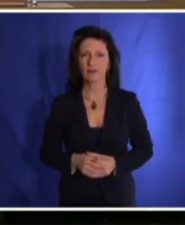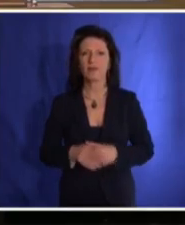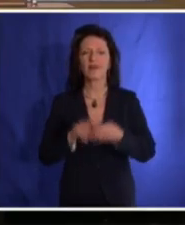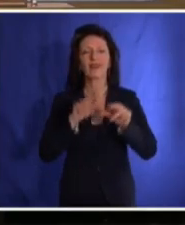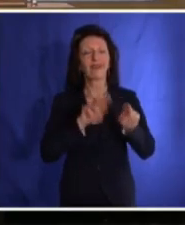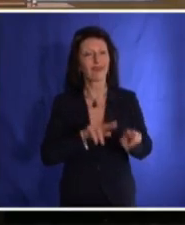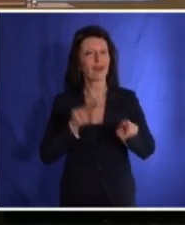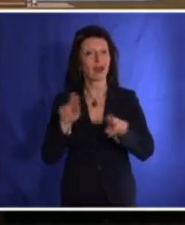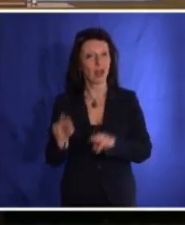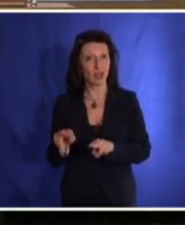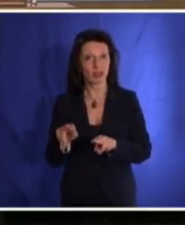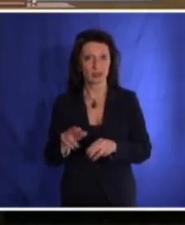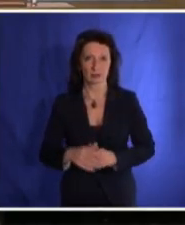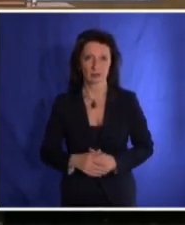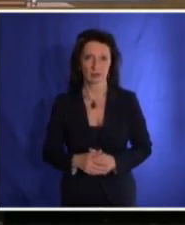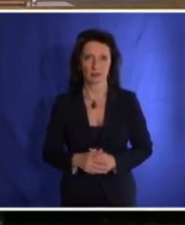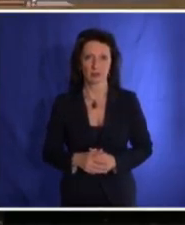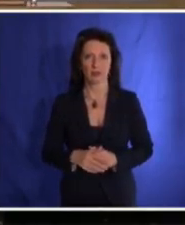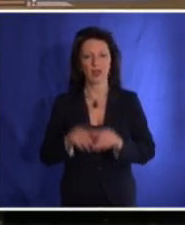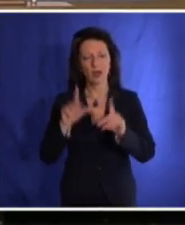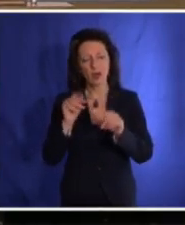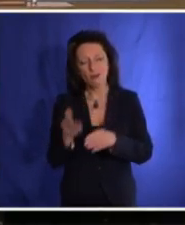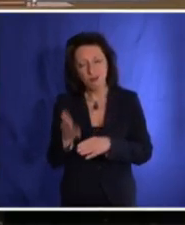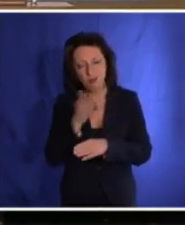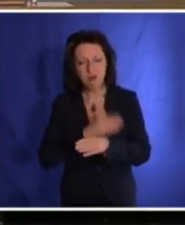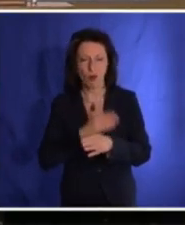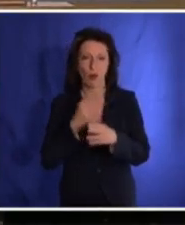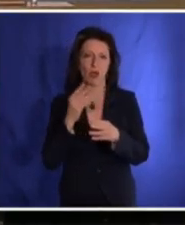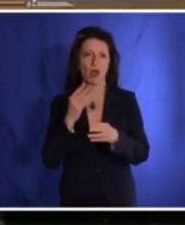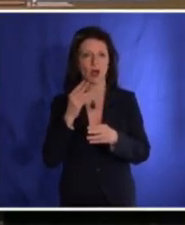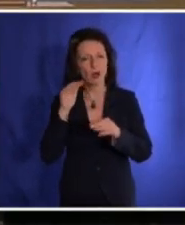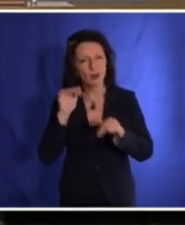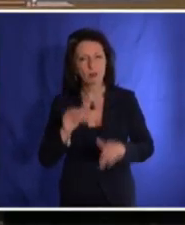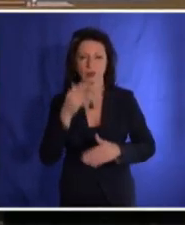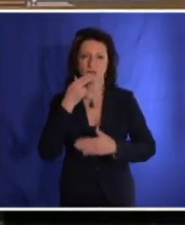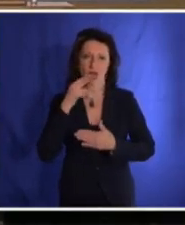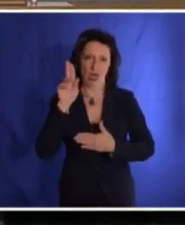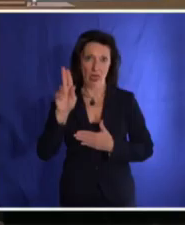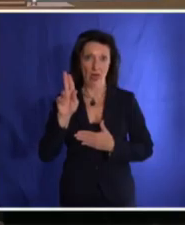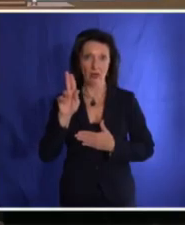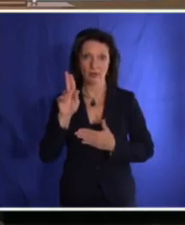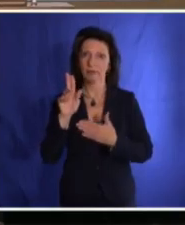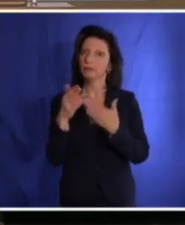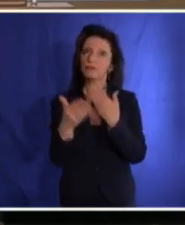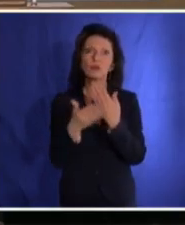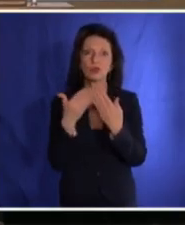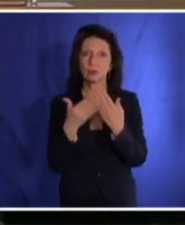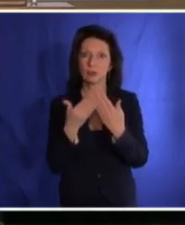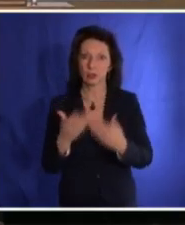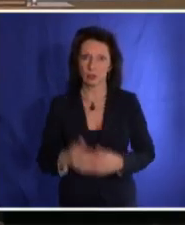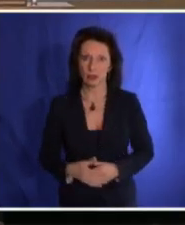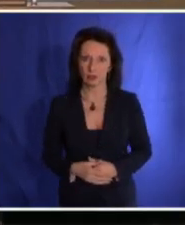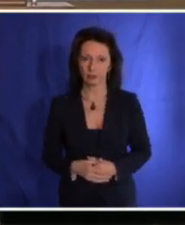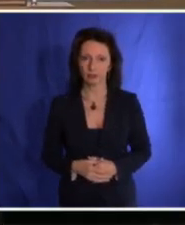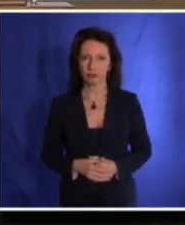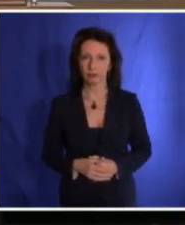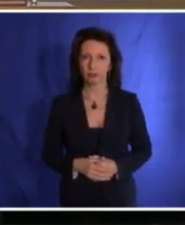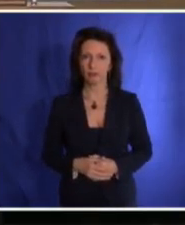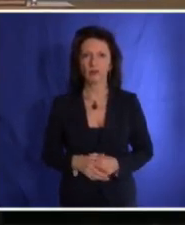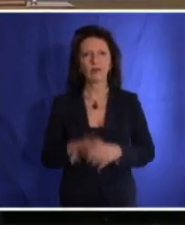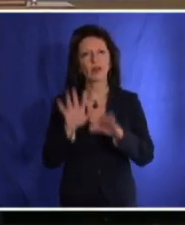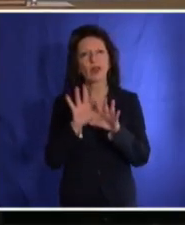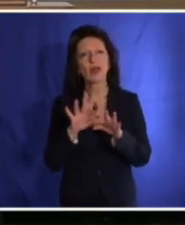Gerechtigkeit beginnt mit Ehrlichkeit. Nehmen wir zum Beispiel die